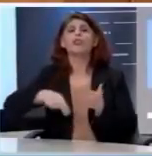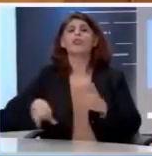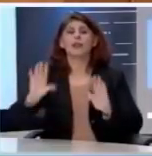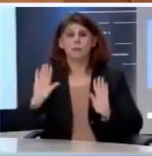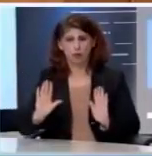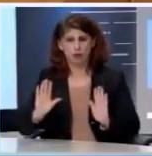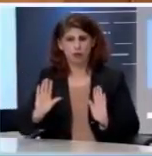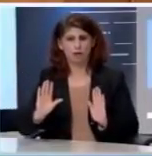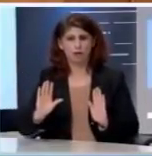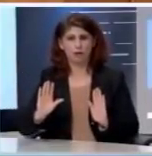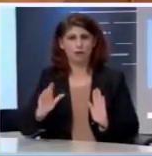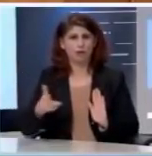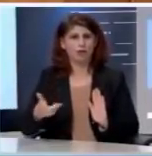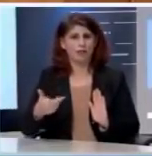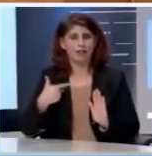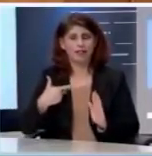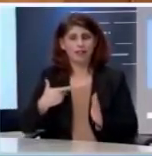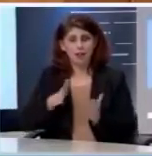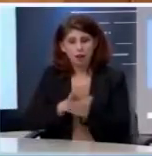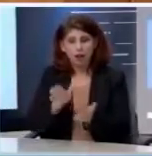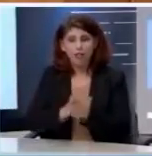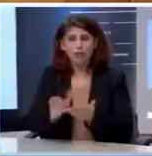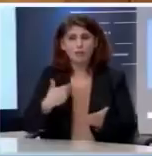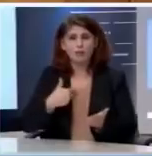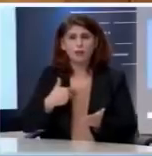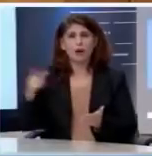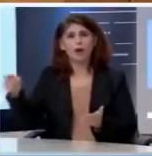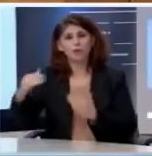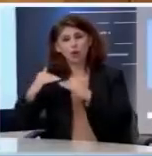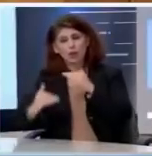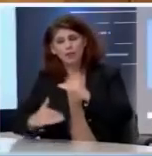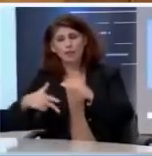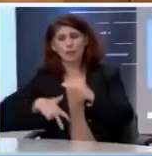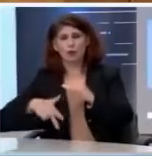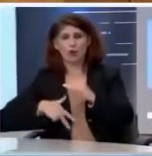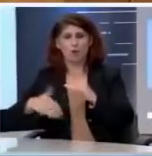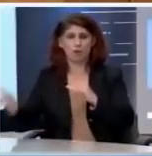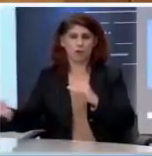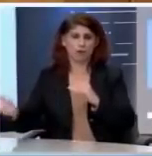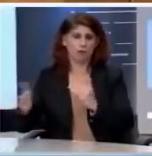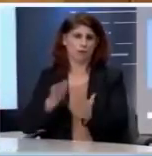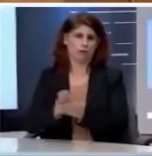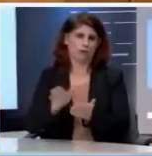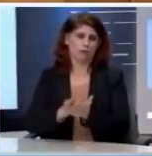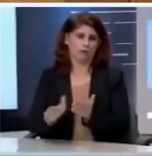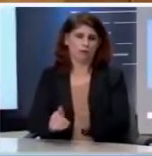εγώ το δελτίο τιμών, το οποίο δεν εξεδόθη από μένα. Εξεδόθη τον υφυπουργό μου.